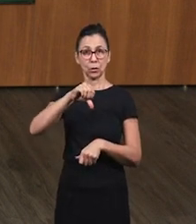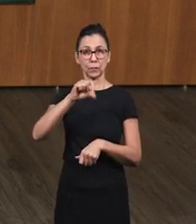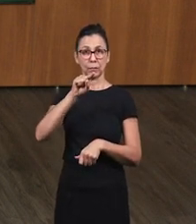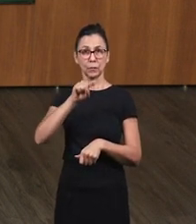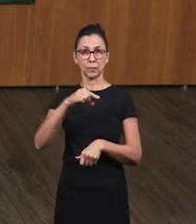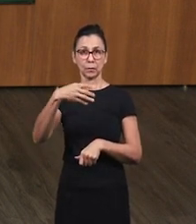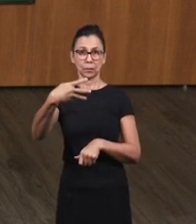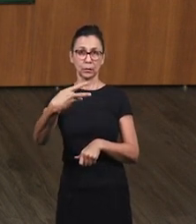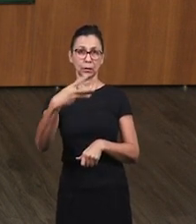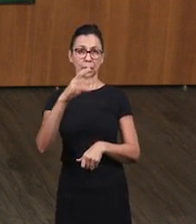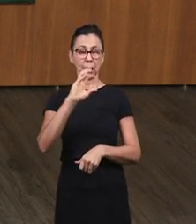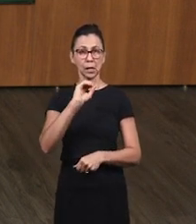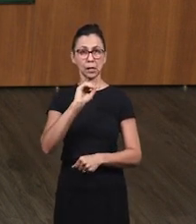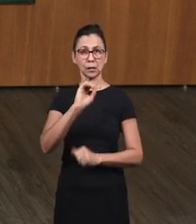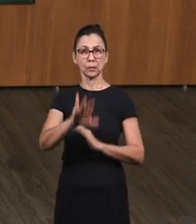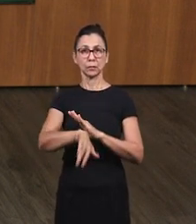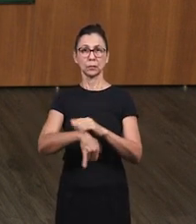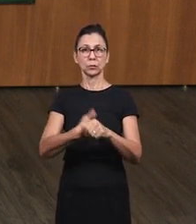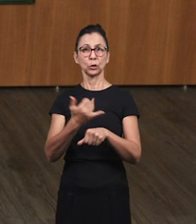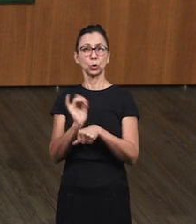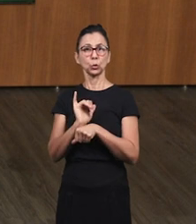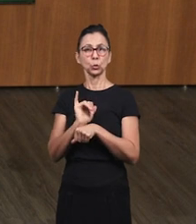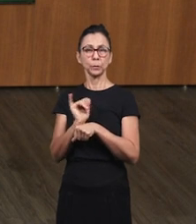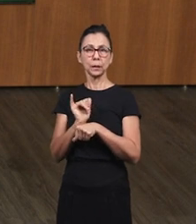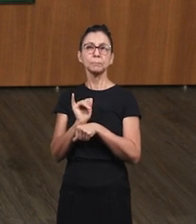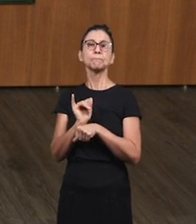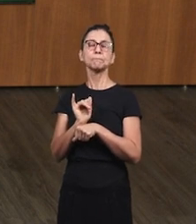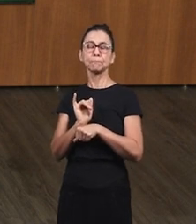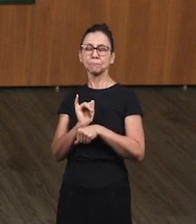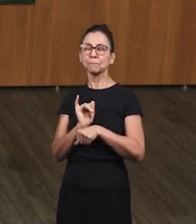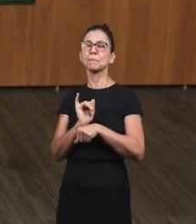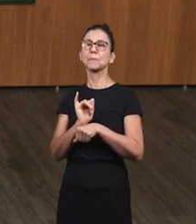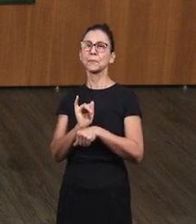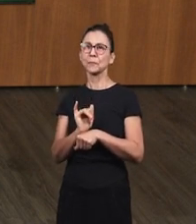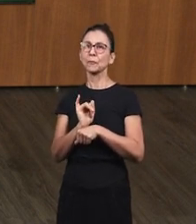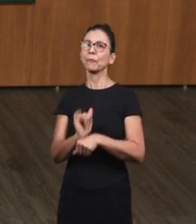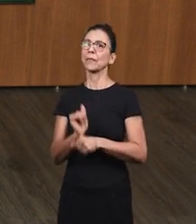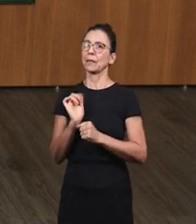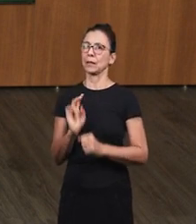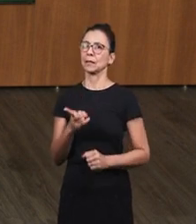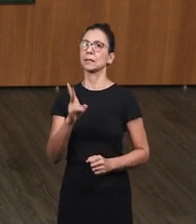à 9h40 par notre canal YouTube.